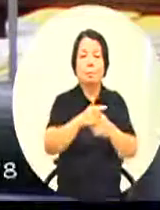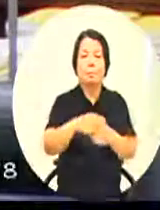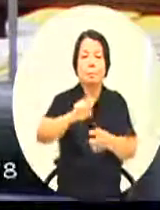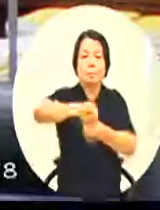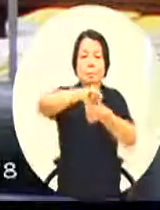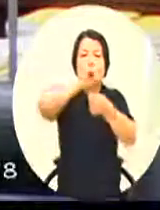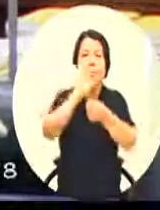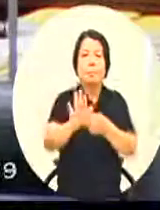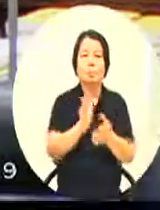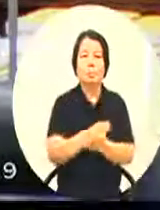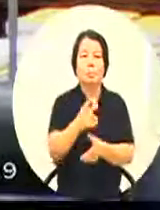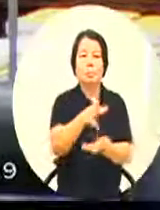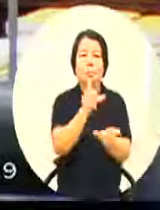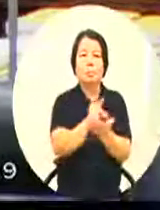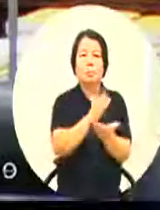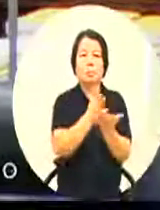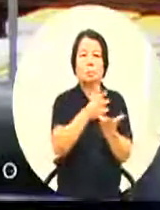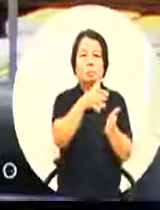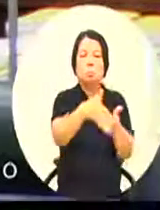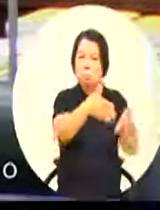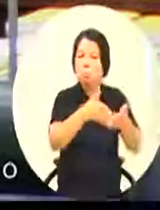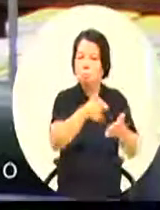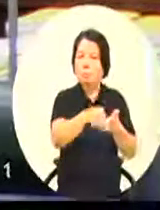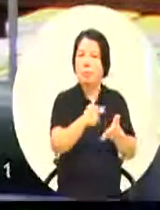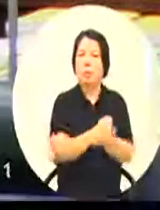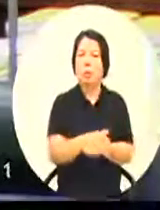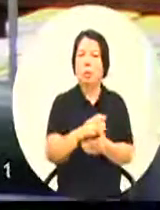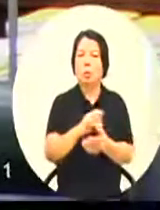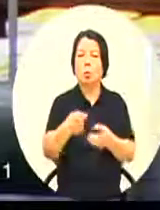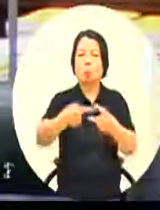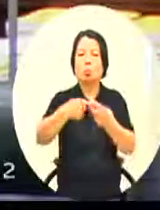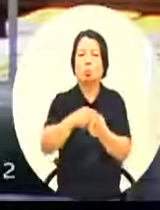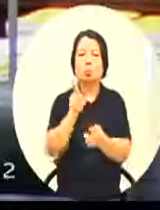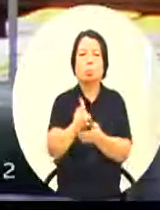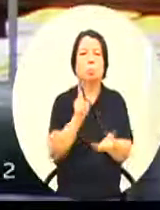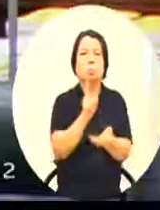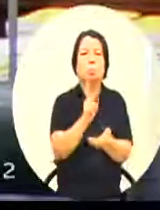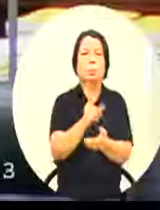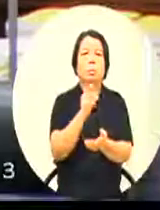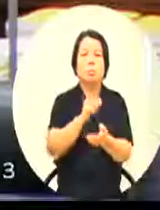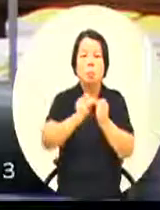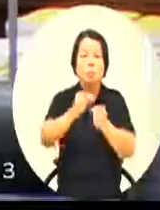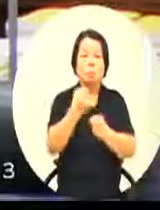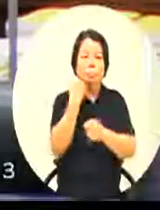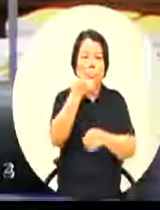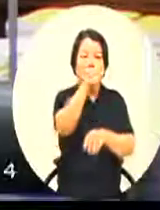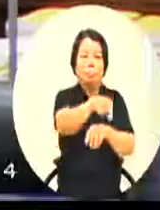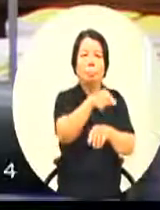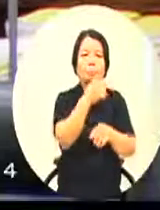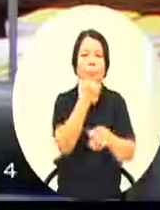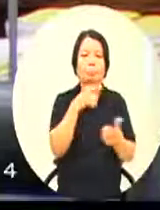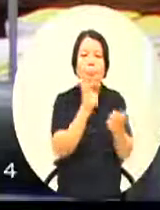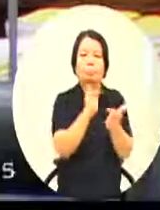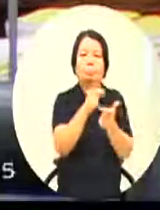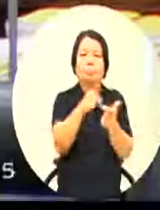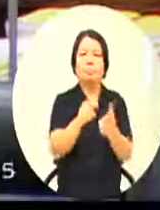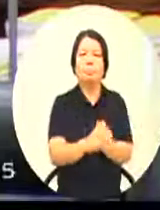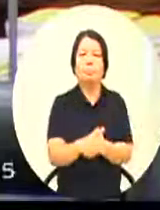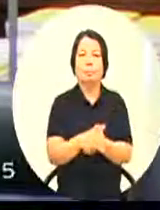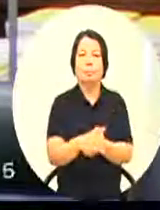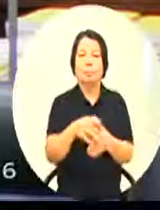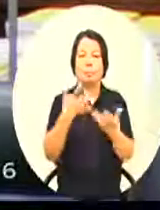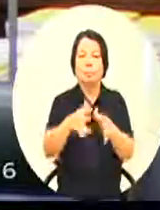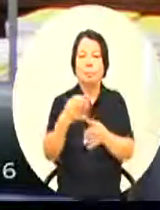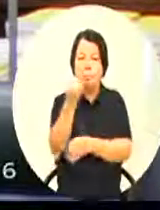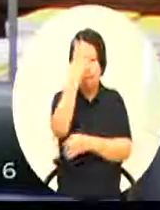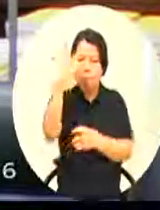需要有图书馆，你们不请他们来这里赚盖图书馆，没有一个人在这么多年